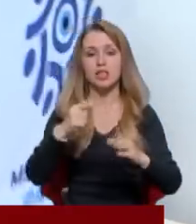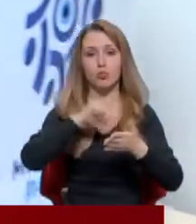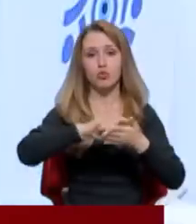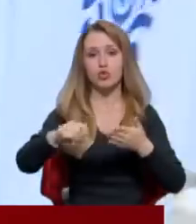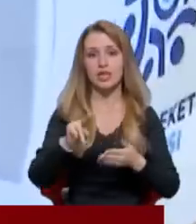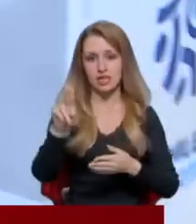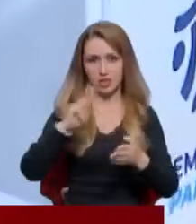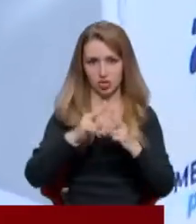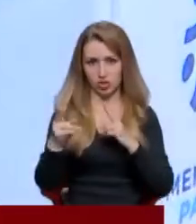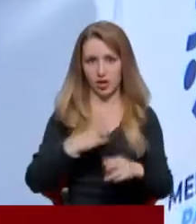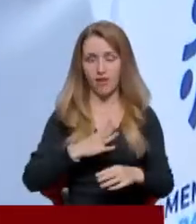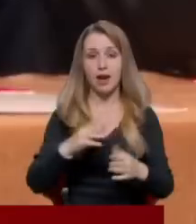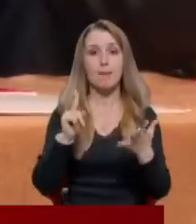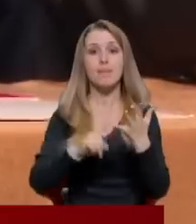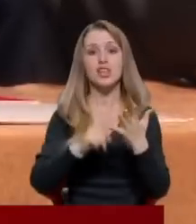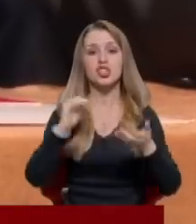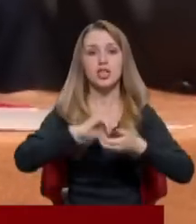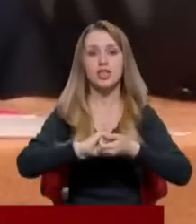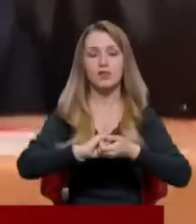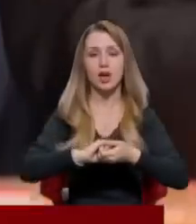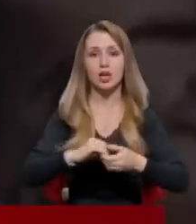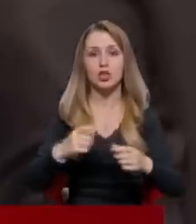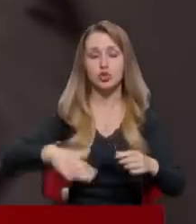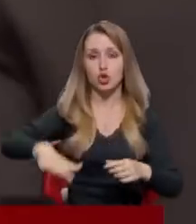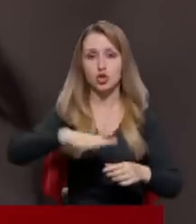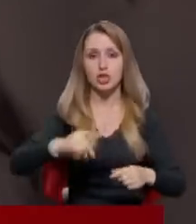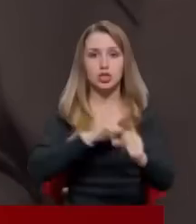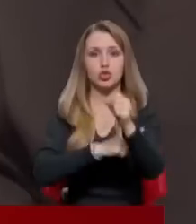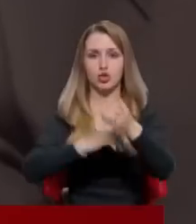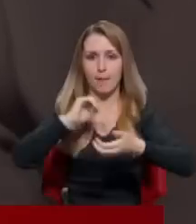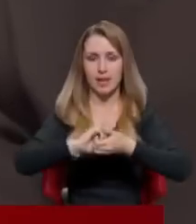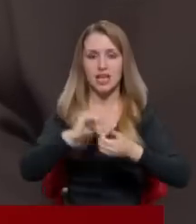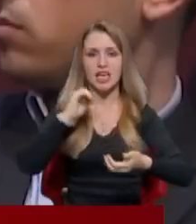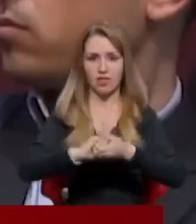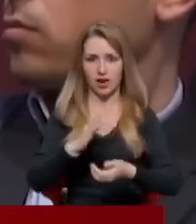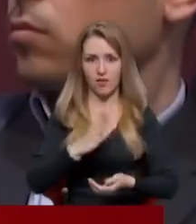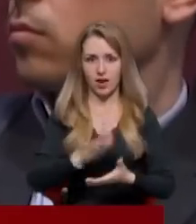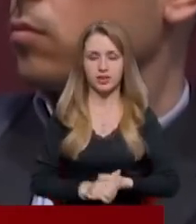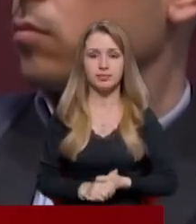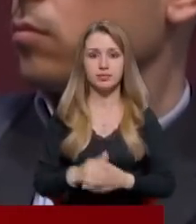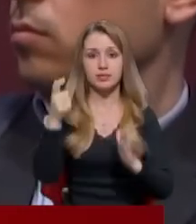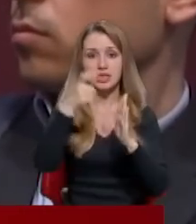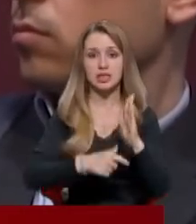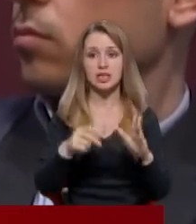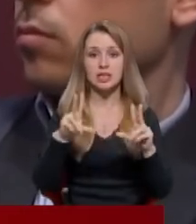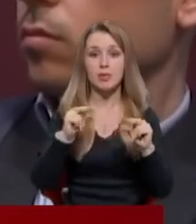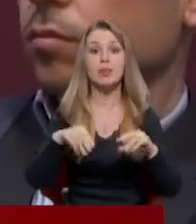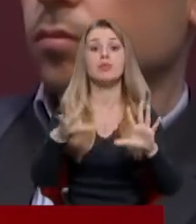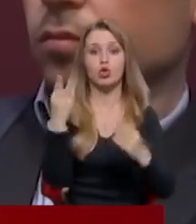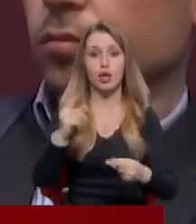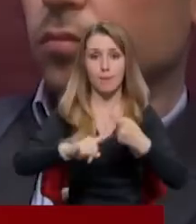7 sırada pusuladaki 5 ittifak Sosyalist Birliği ittifakı beşinci sırada listesin tamamlayan